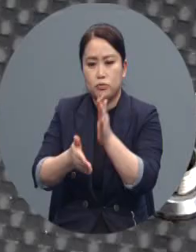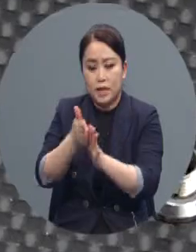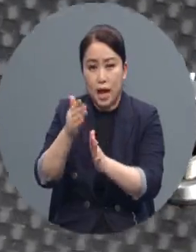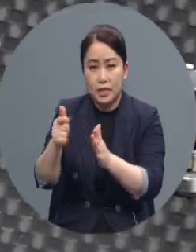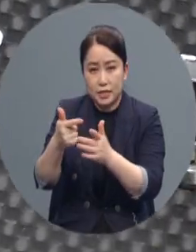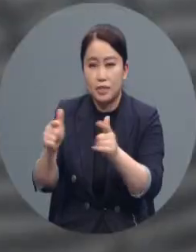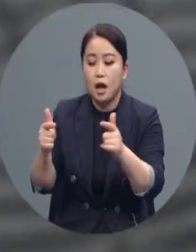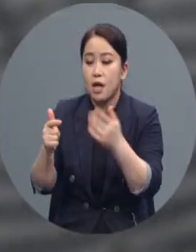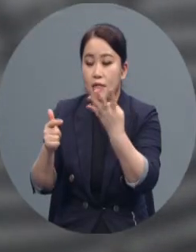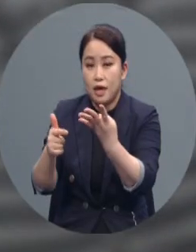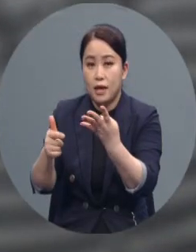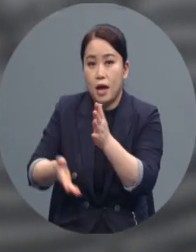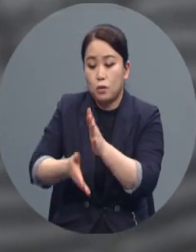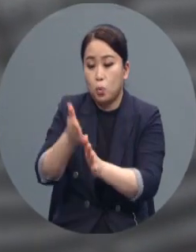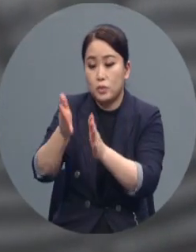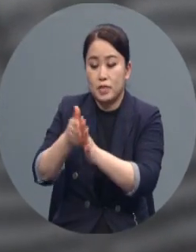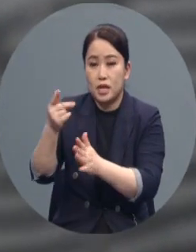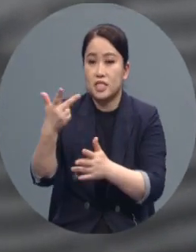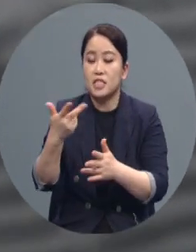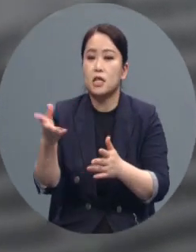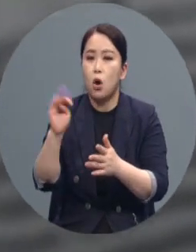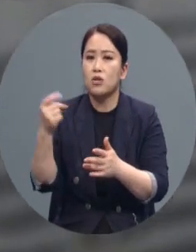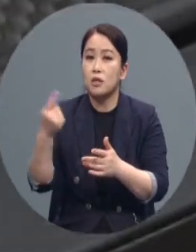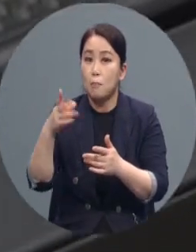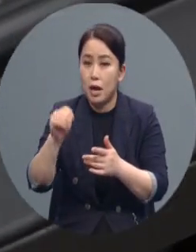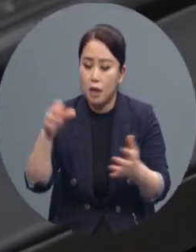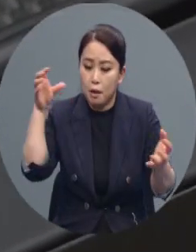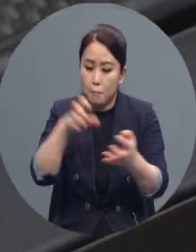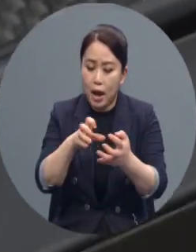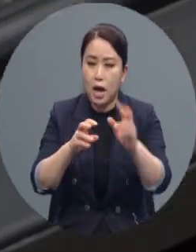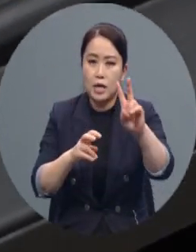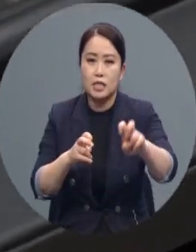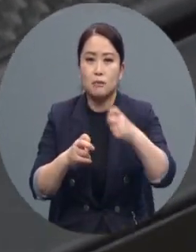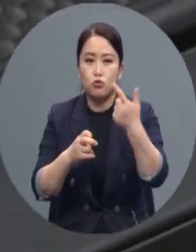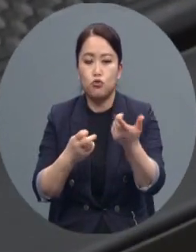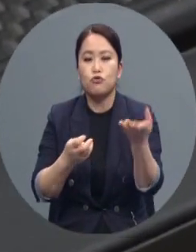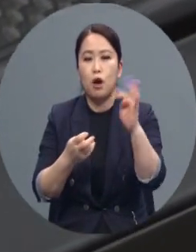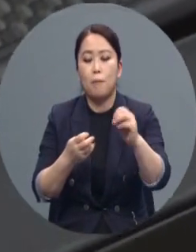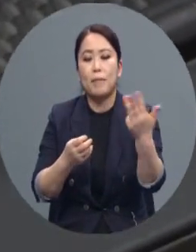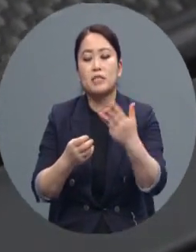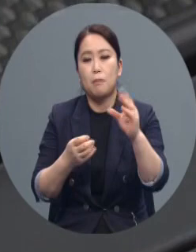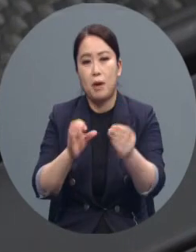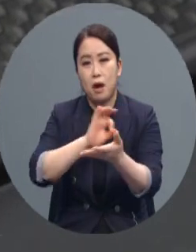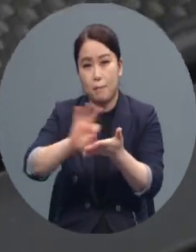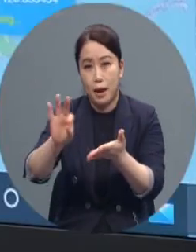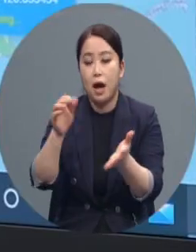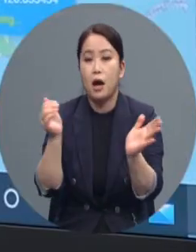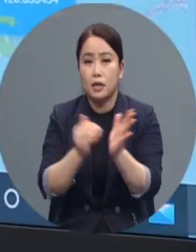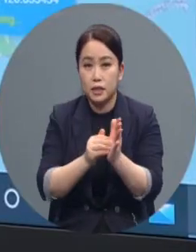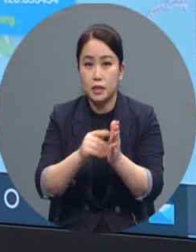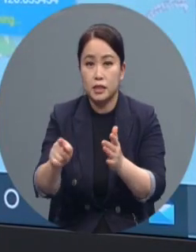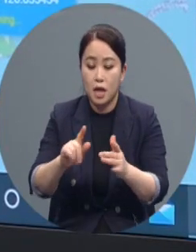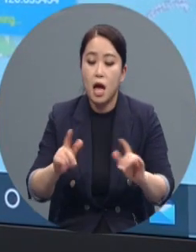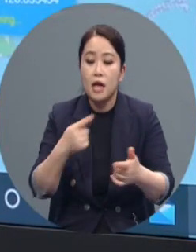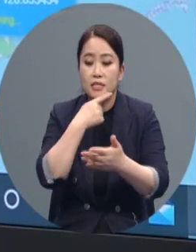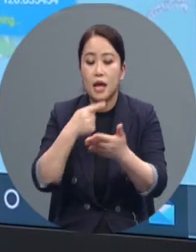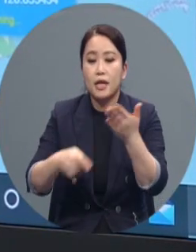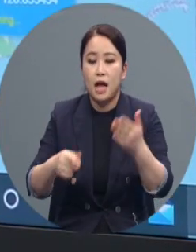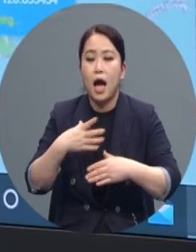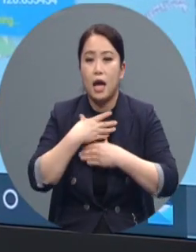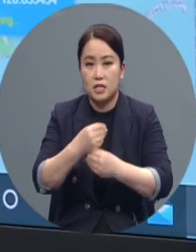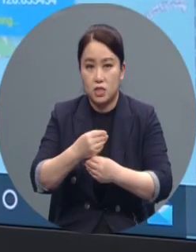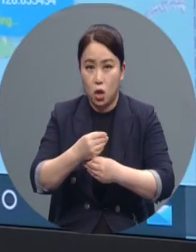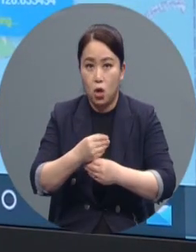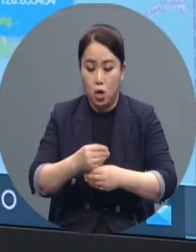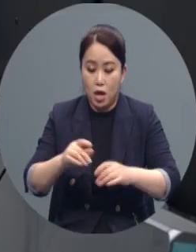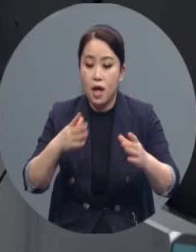원 모두 이 16억 8000만 원의 예산이 투입된 스마트 기술 활용 재난안전 대응 시스템 구축